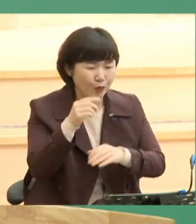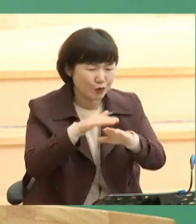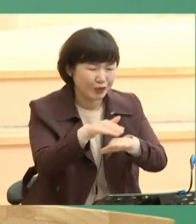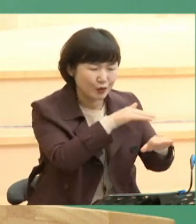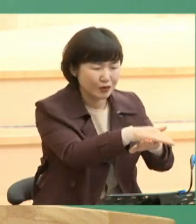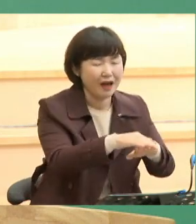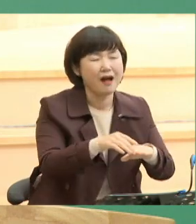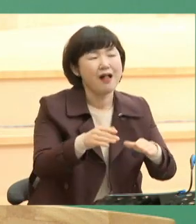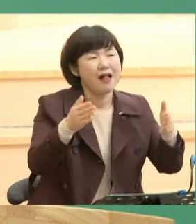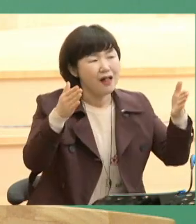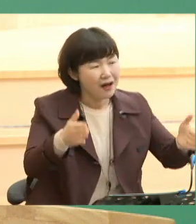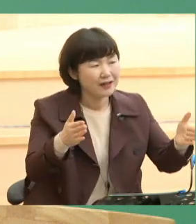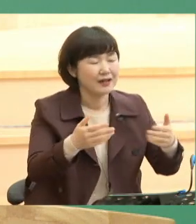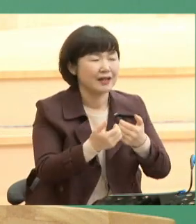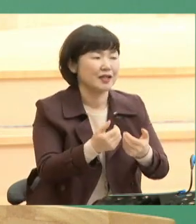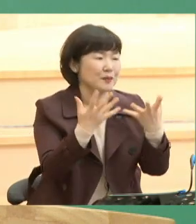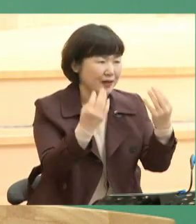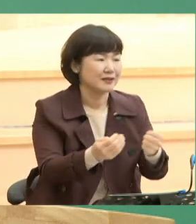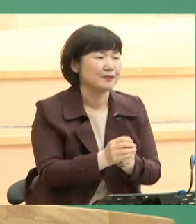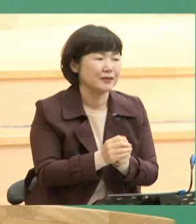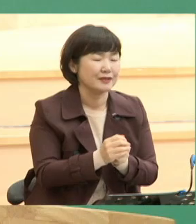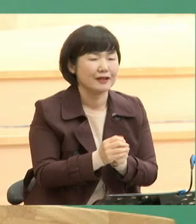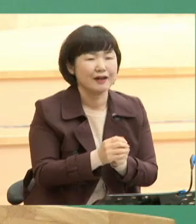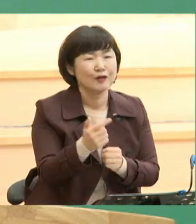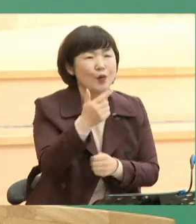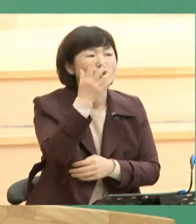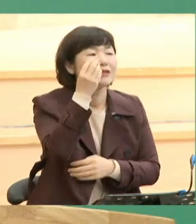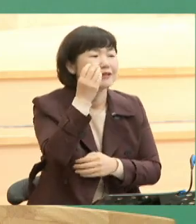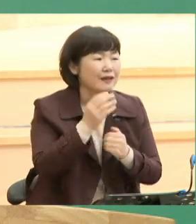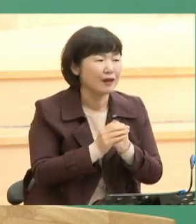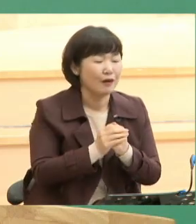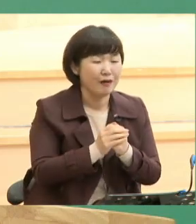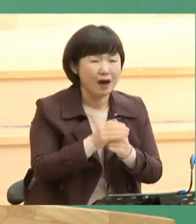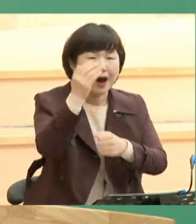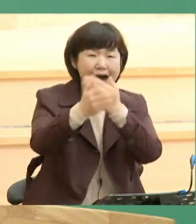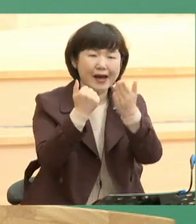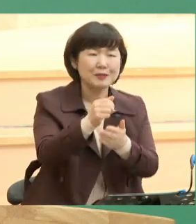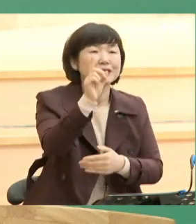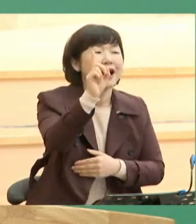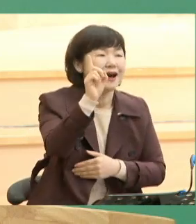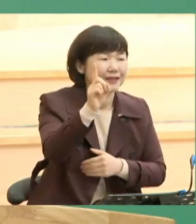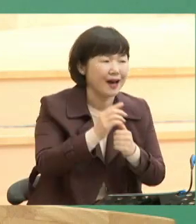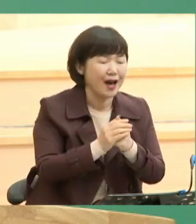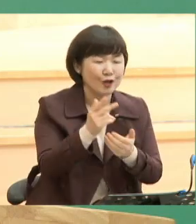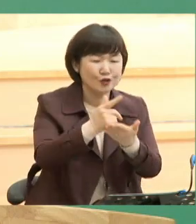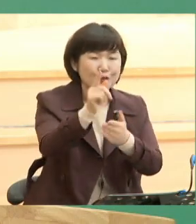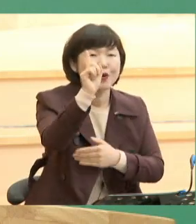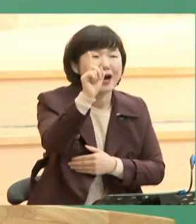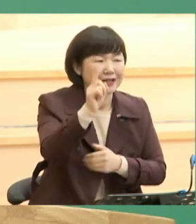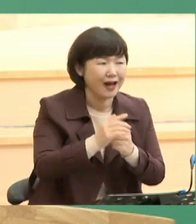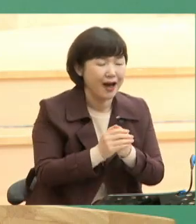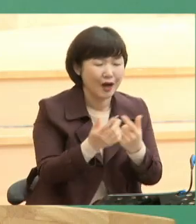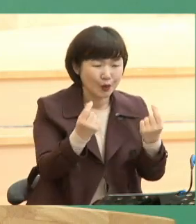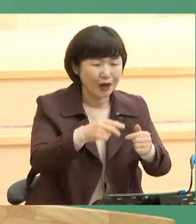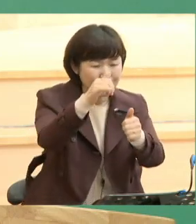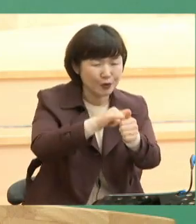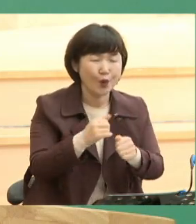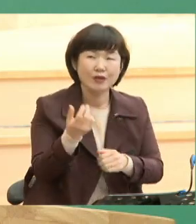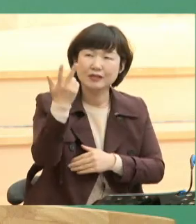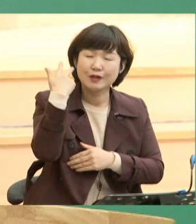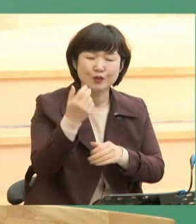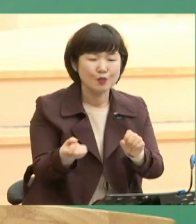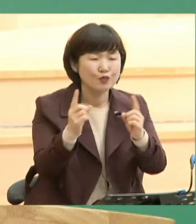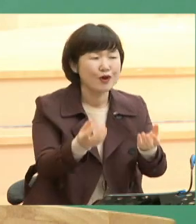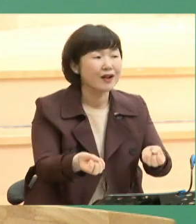있어요 여러분 참 아이러니 하지 않습니까 다 같이 하나님을 섬기고 다 같은 주님을 섬기고 지난 주일에 다같이 부활해 주님을